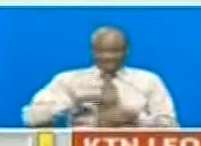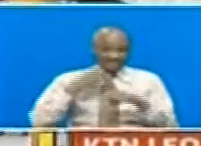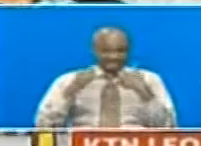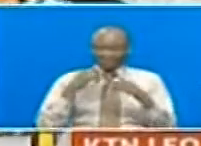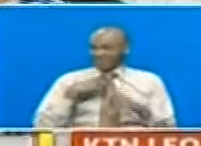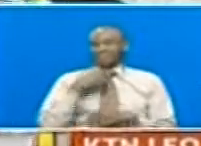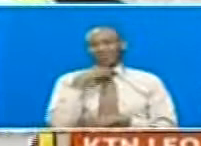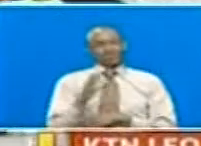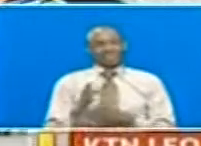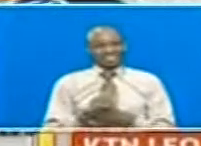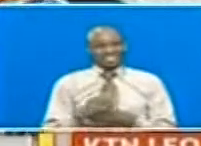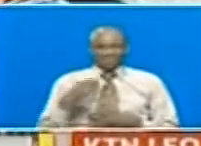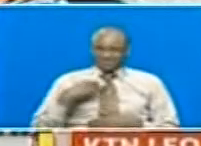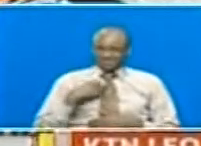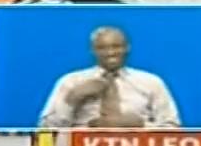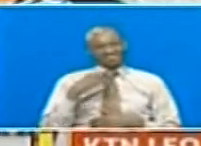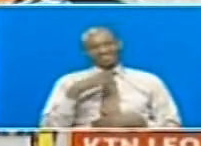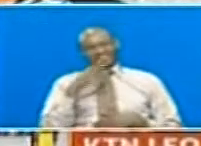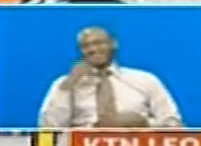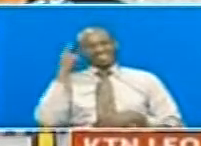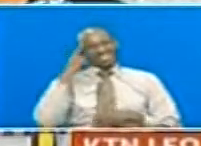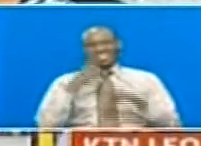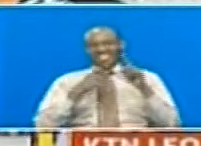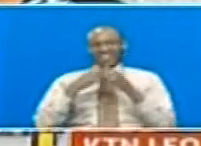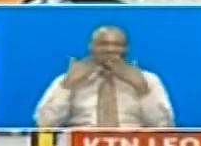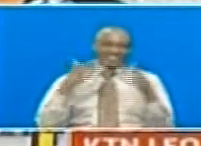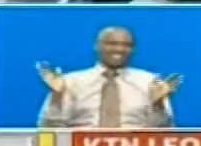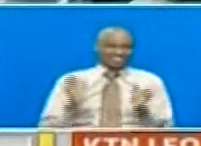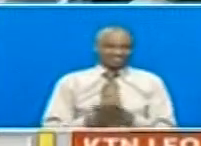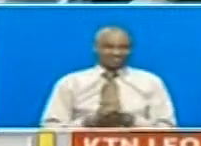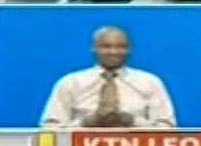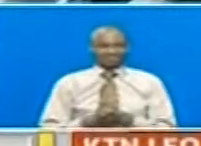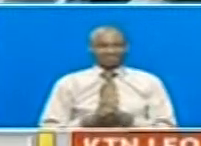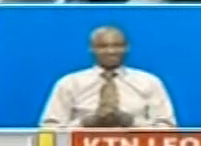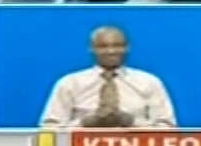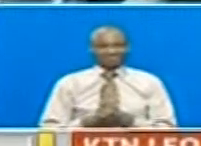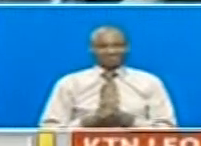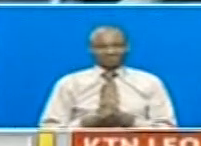amna tena. Hiyo miaka nadhani ishapita kwa sasa.